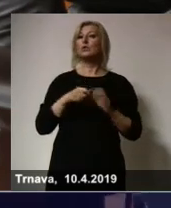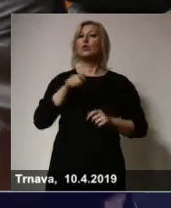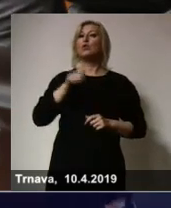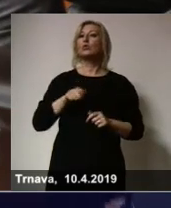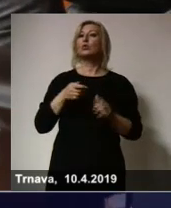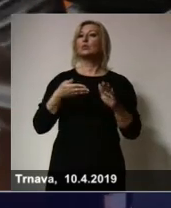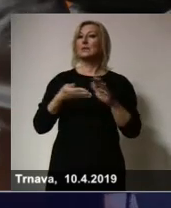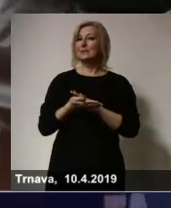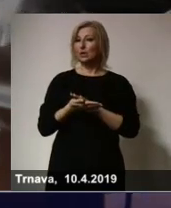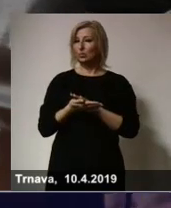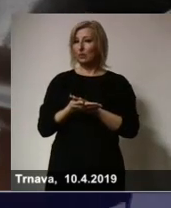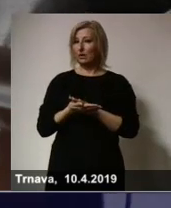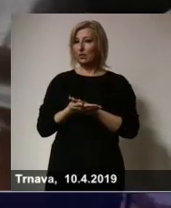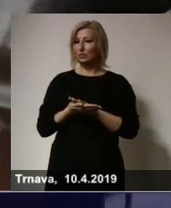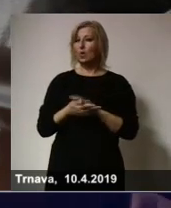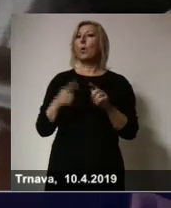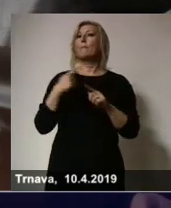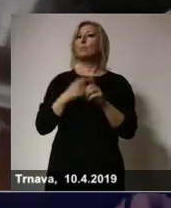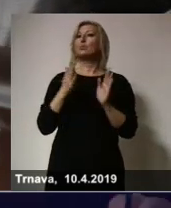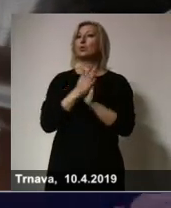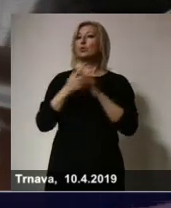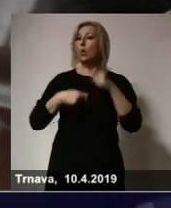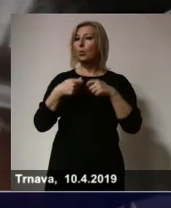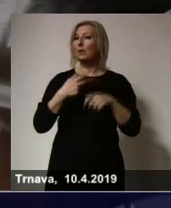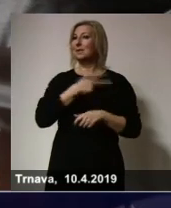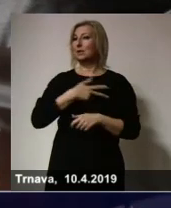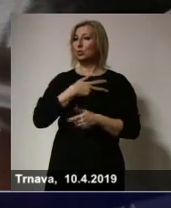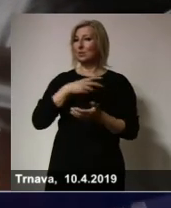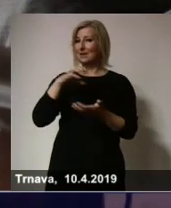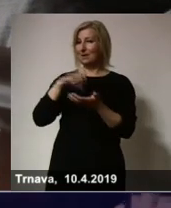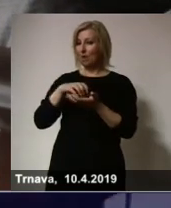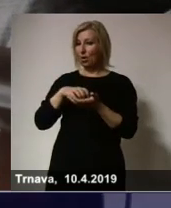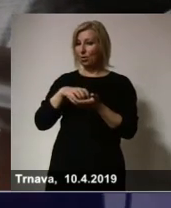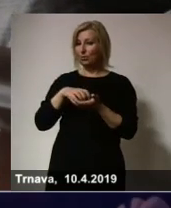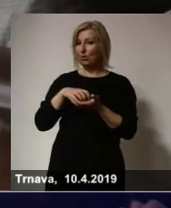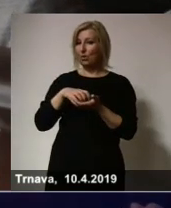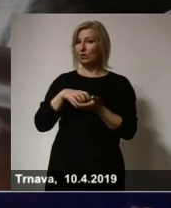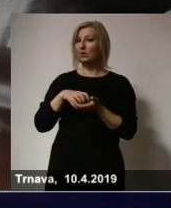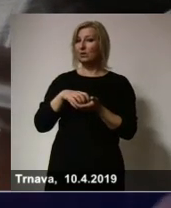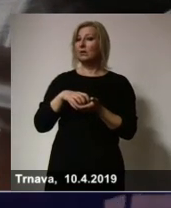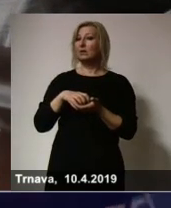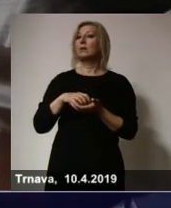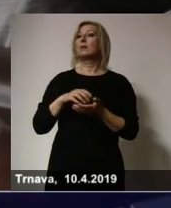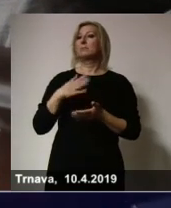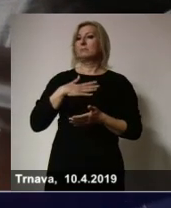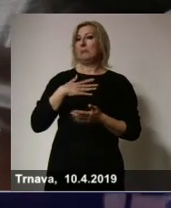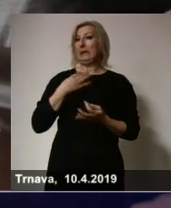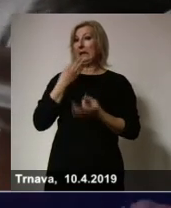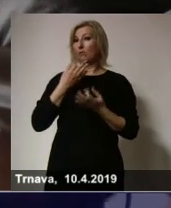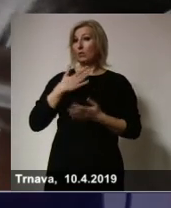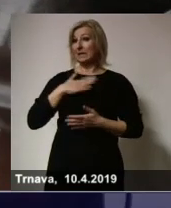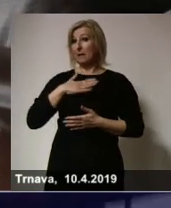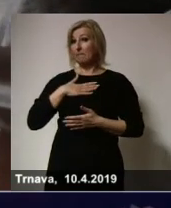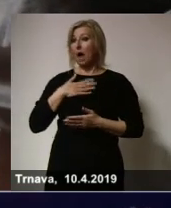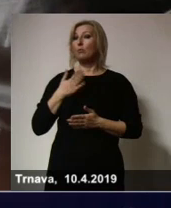zastupiteľstva a v spolupráci so sociálnym odborom budeme mať podľa mojich informácií zriadené tieto